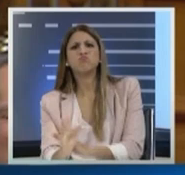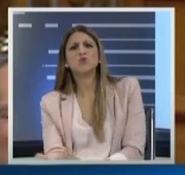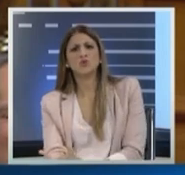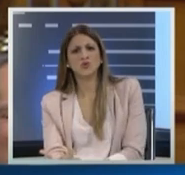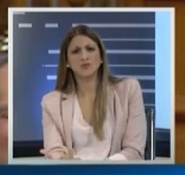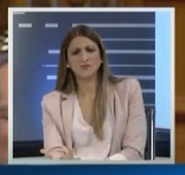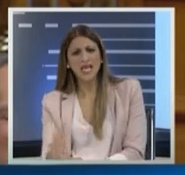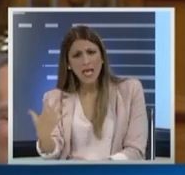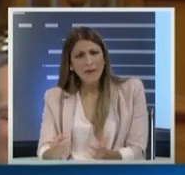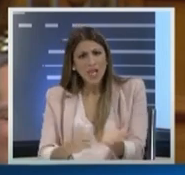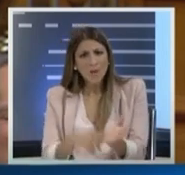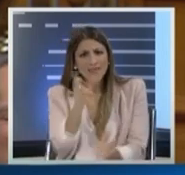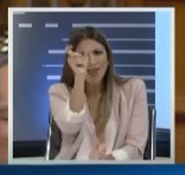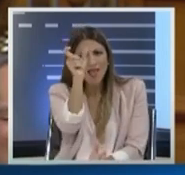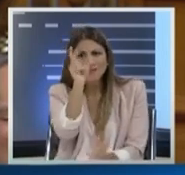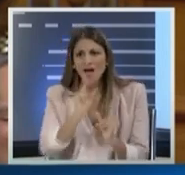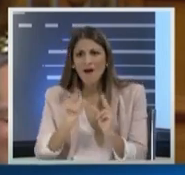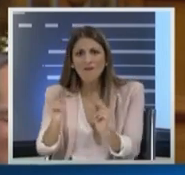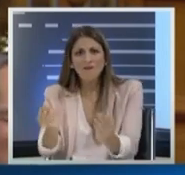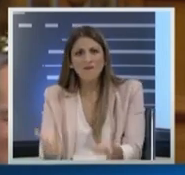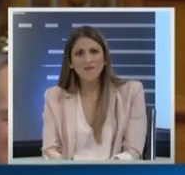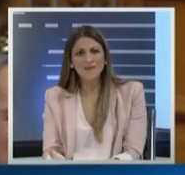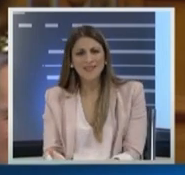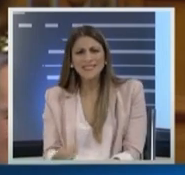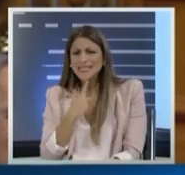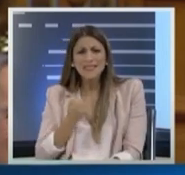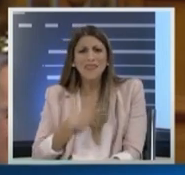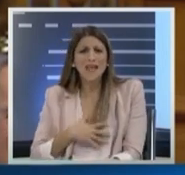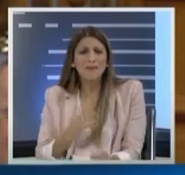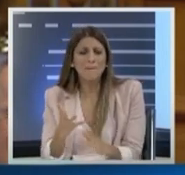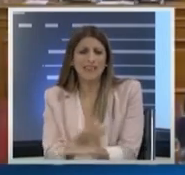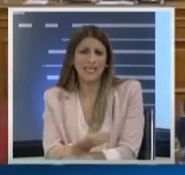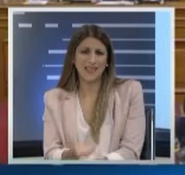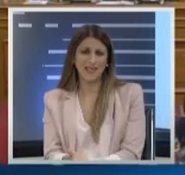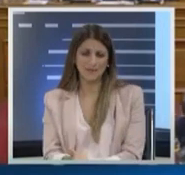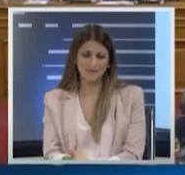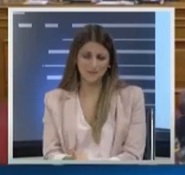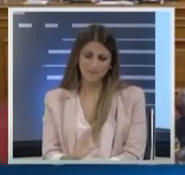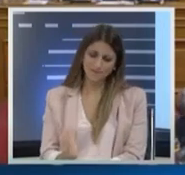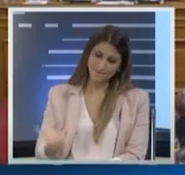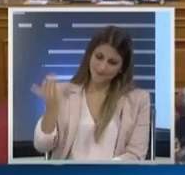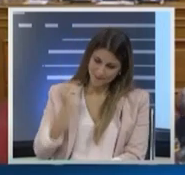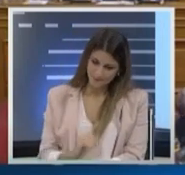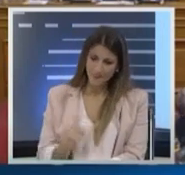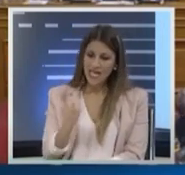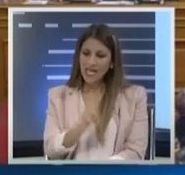και να πιστεύετε ότι αυτό το τρίκ θα πετύχει? Όμως ο κύριος Μητσοτάκης έκανε και κάτι ακόμα.